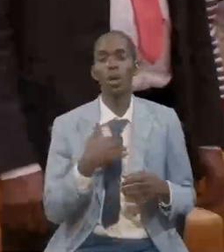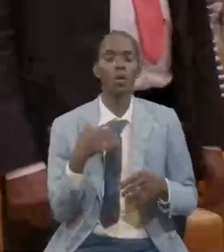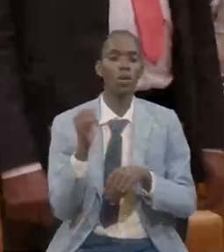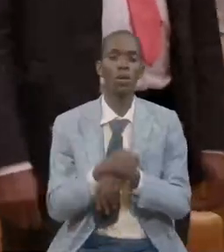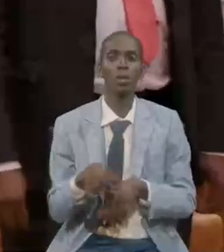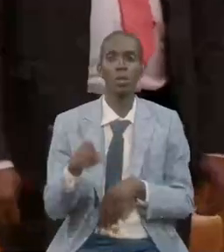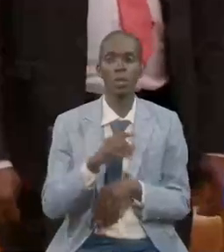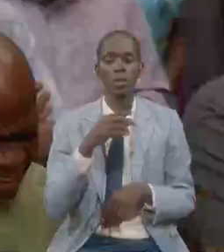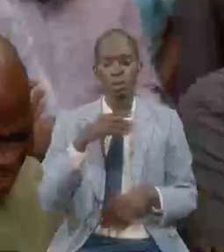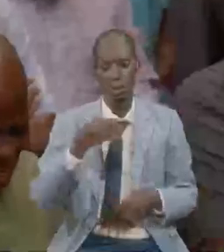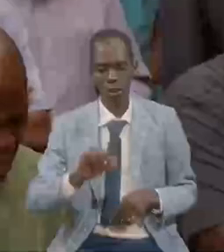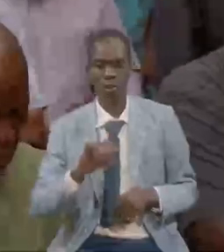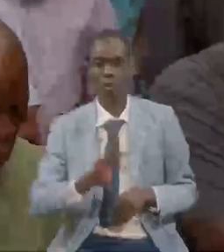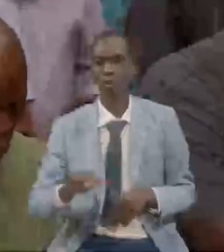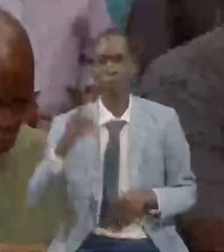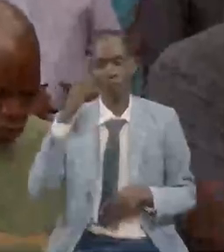au-dedans de vous.